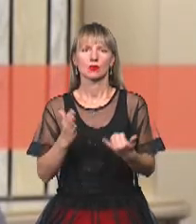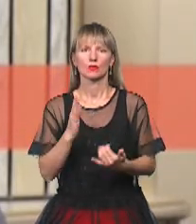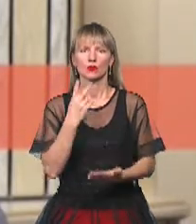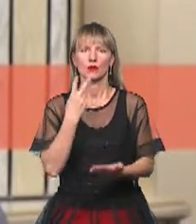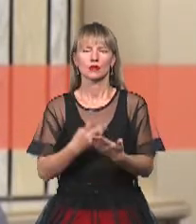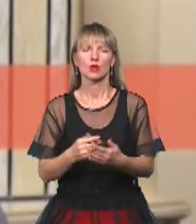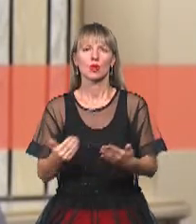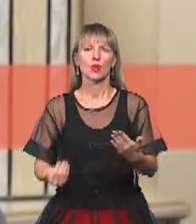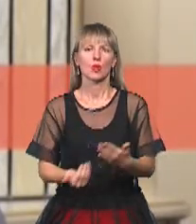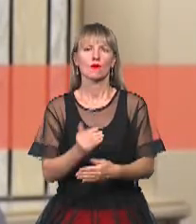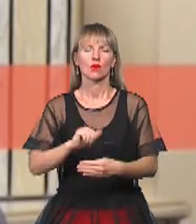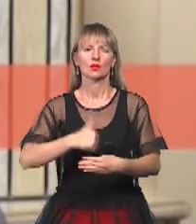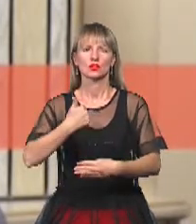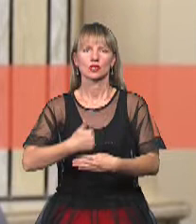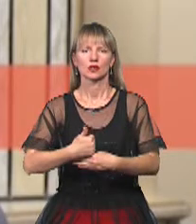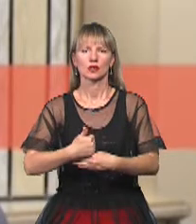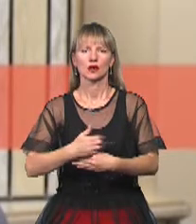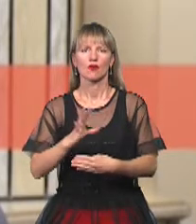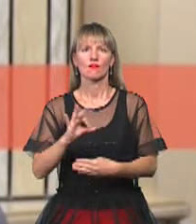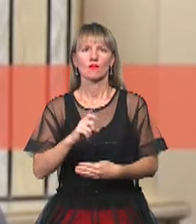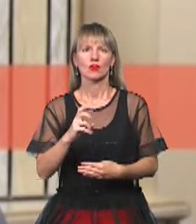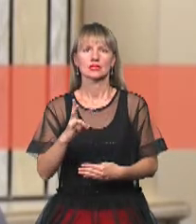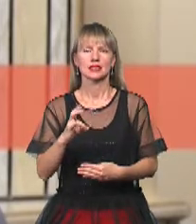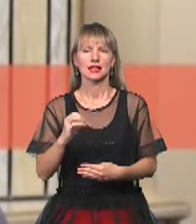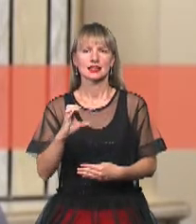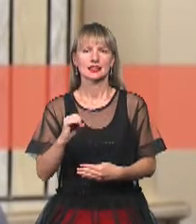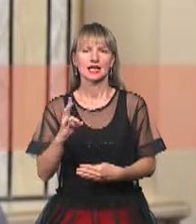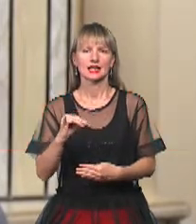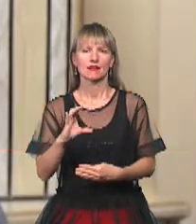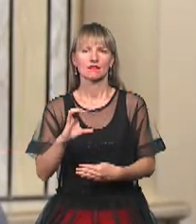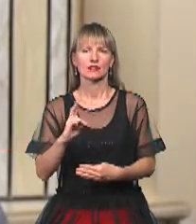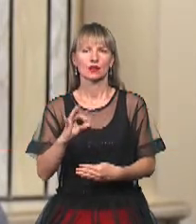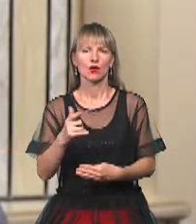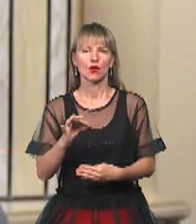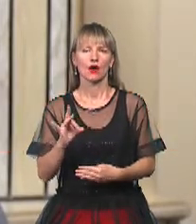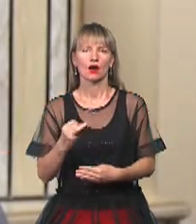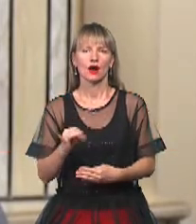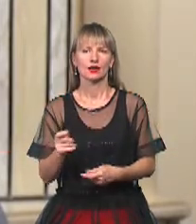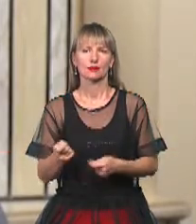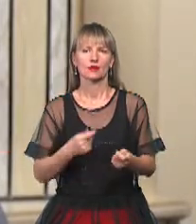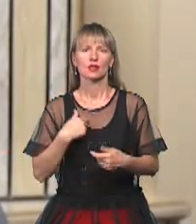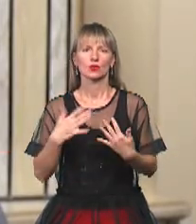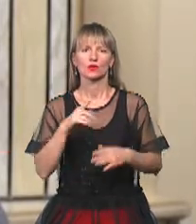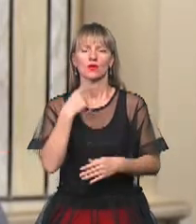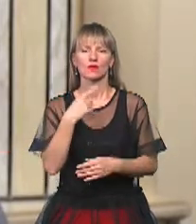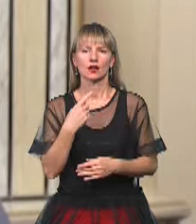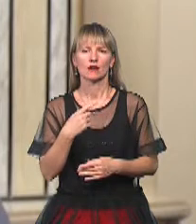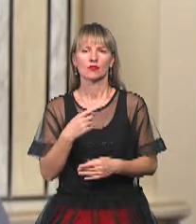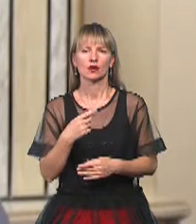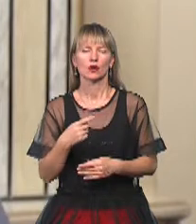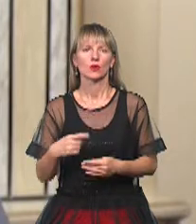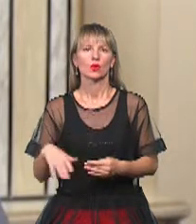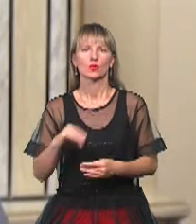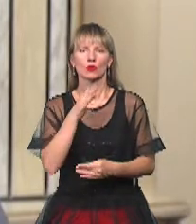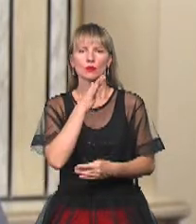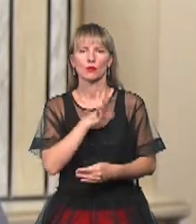нового очільника Вознесеновської райадміністрації. Я вже казав неодноразово, у всіх був